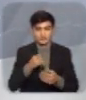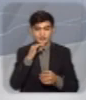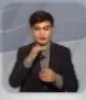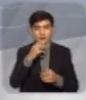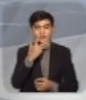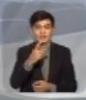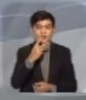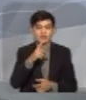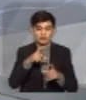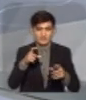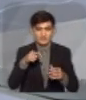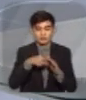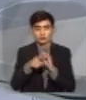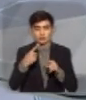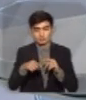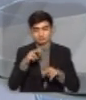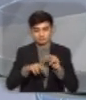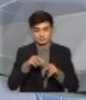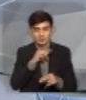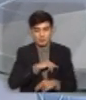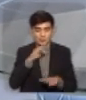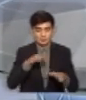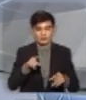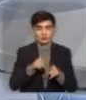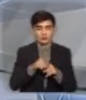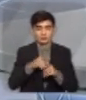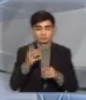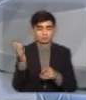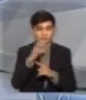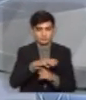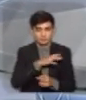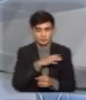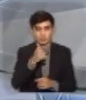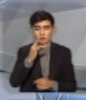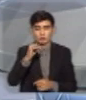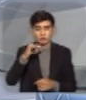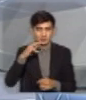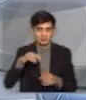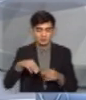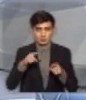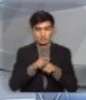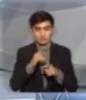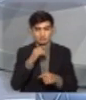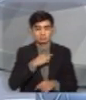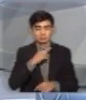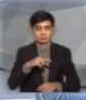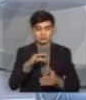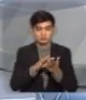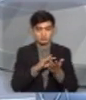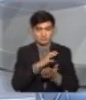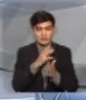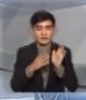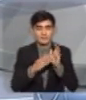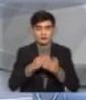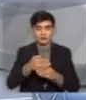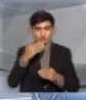Двое других сотрудников строительной компании погибли под завалами грунта. ЧП произошло в пятницу на месте возведения 9-этажного